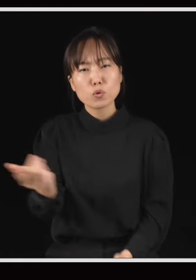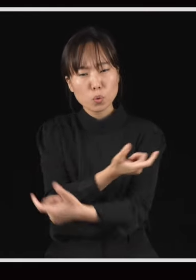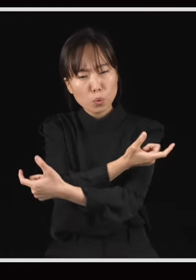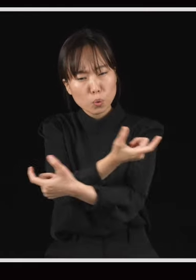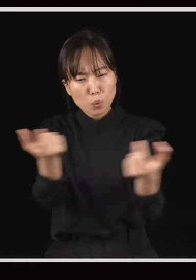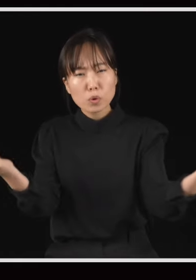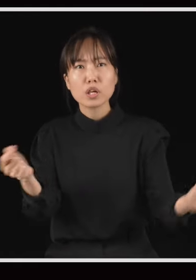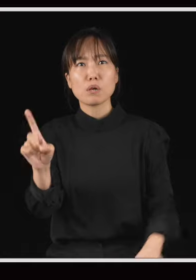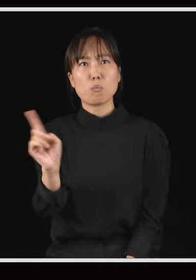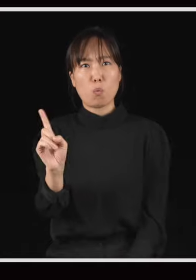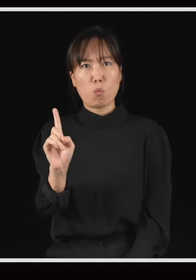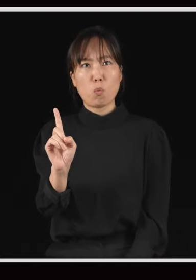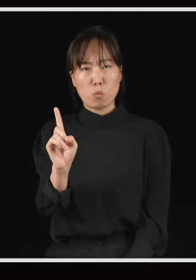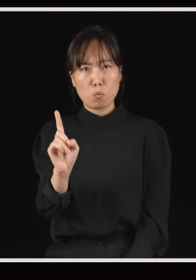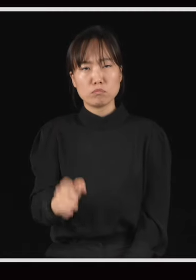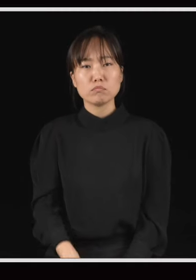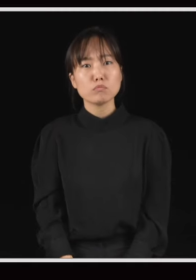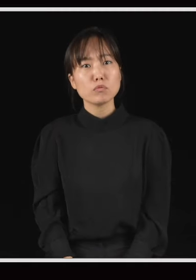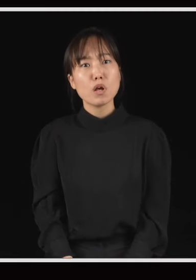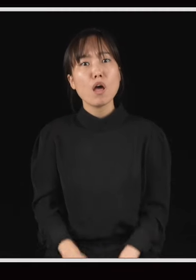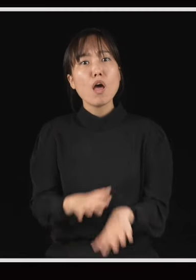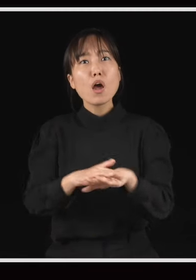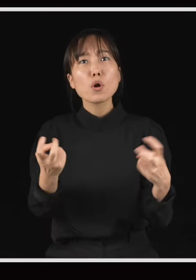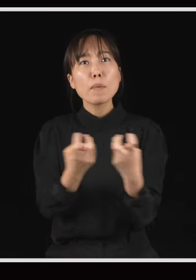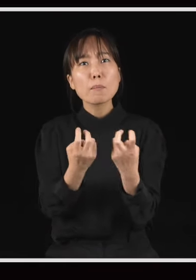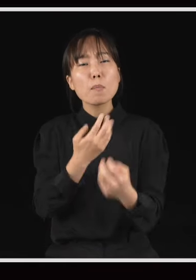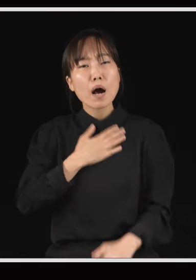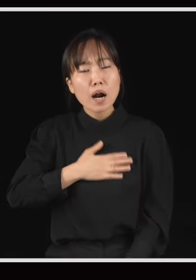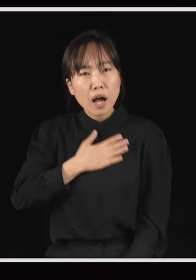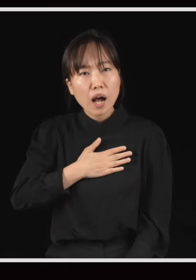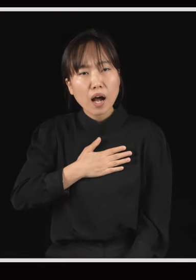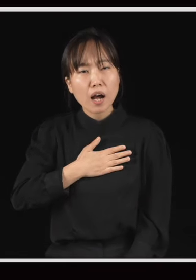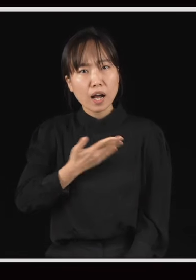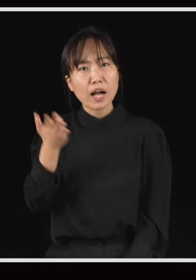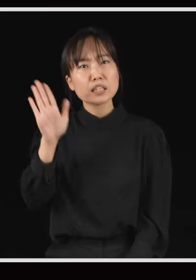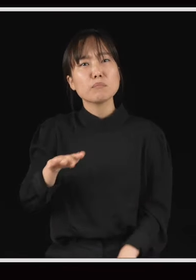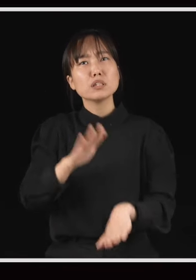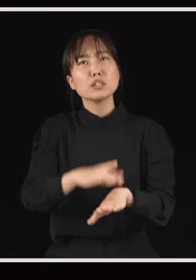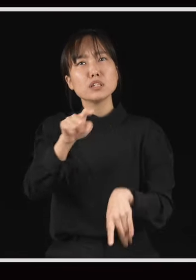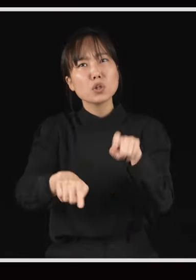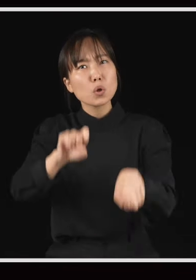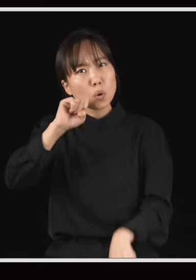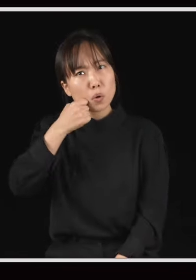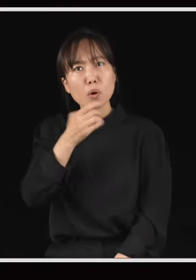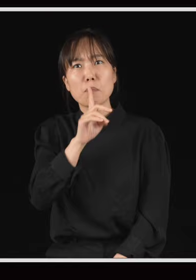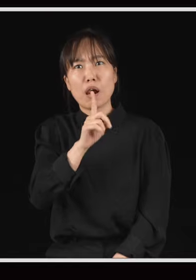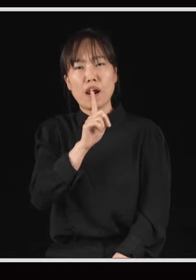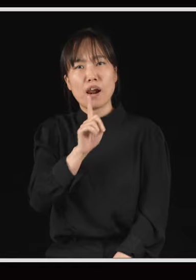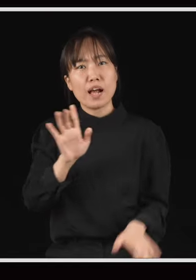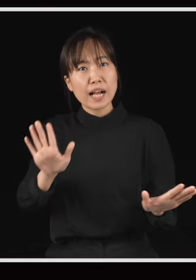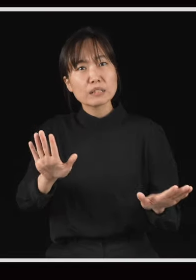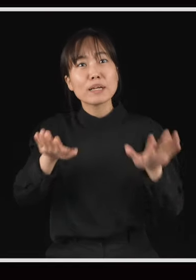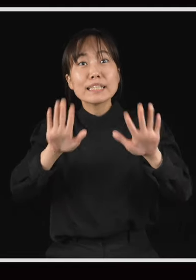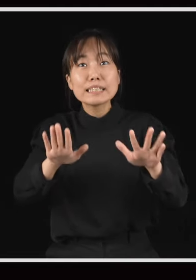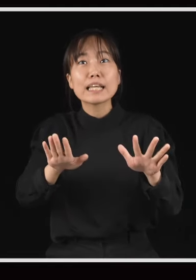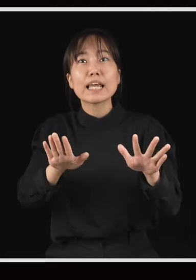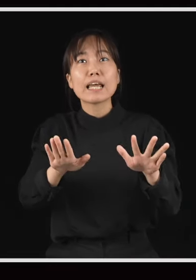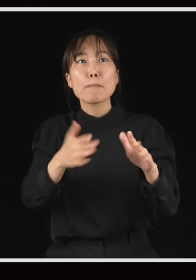여기 계신 분들도 다 느끼시겠지만 오늘의 핵심 주제지만 몰라서 못하는 게 아니다 라고 얘기를 하는데 못합니다.